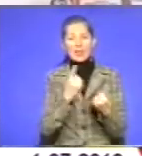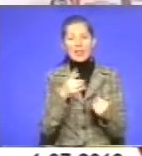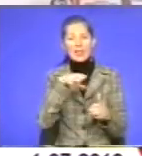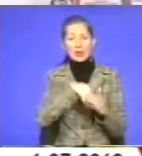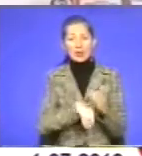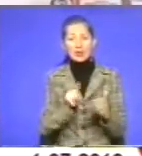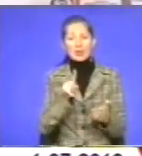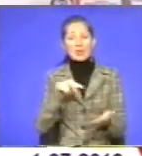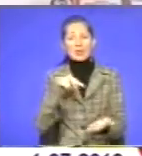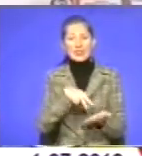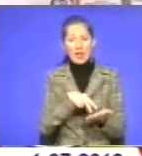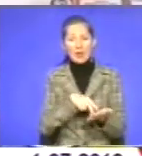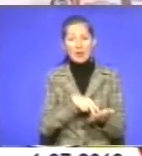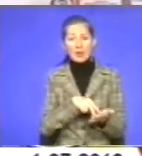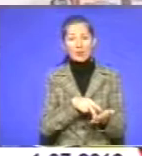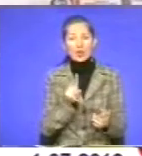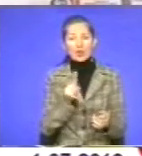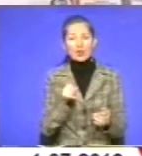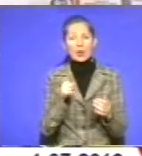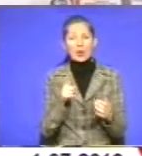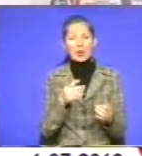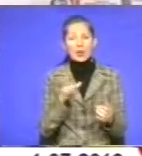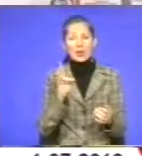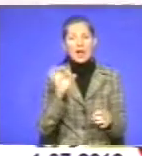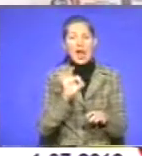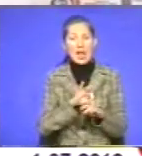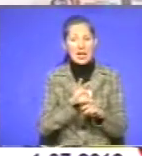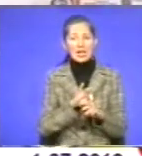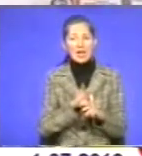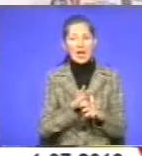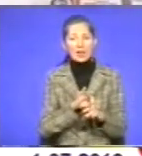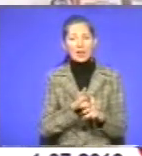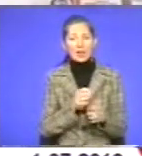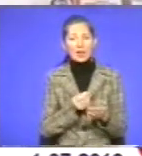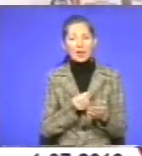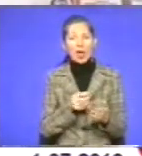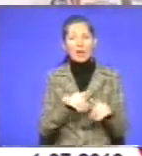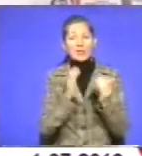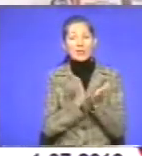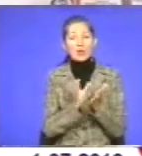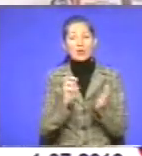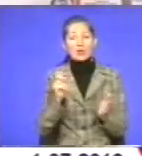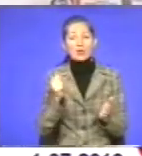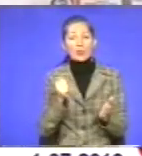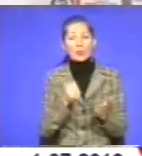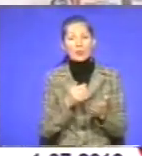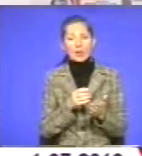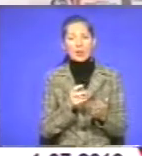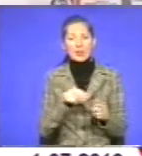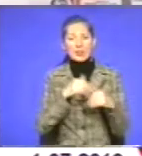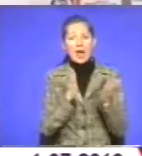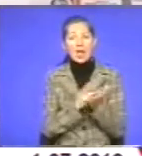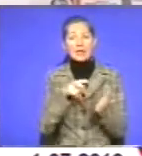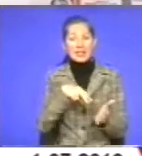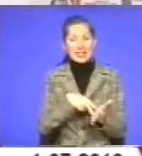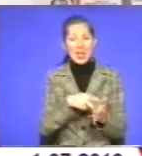ставками, за тими ж ставками, що і на лікарняні. Якщо загальною сумою сказати, чи загальною ставкою сказати,